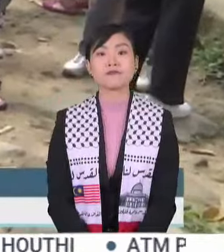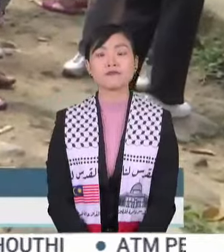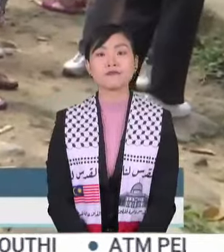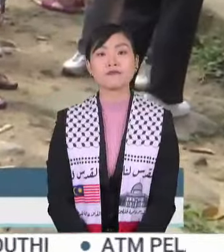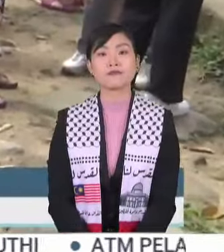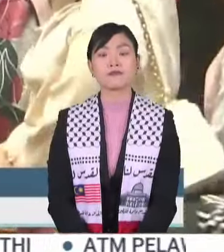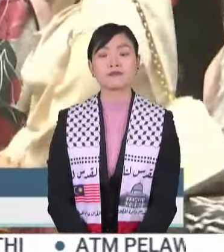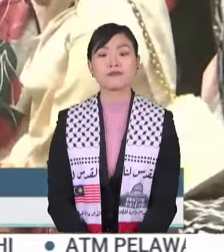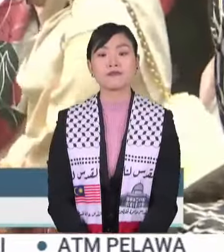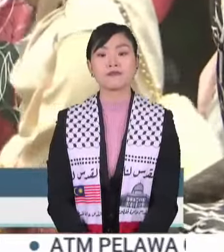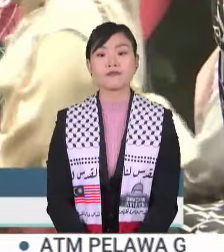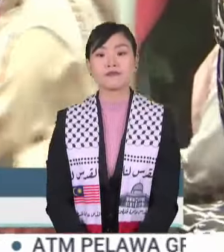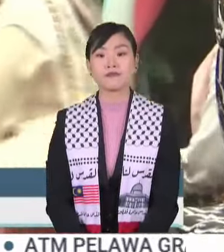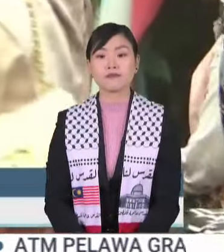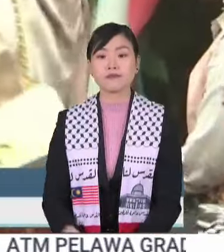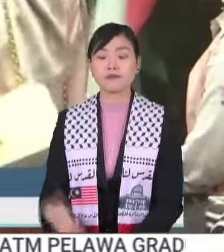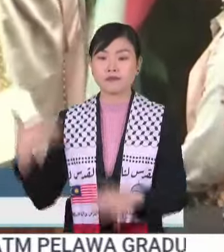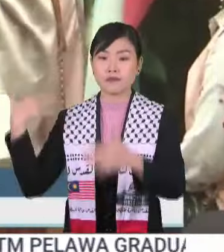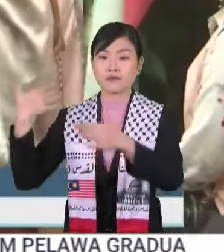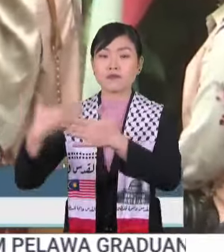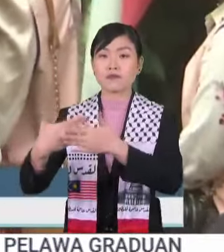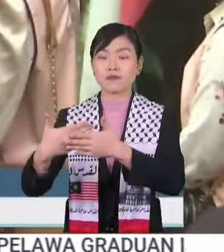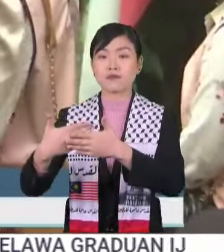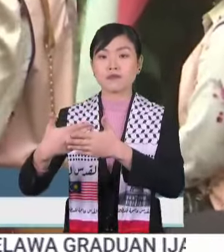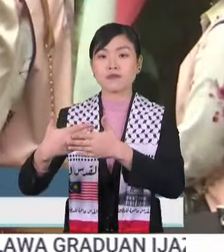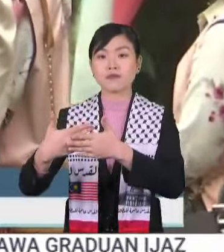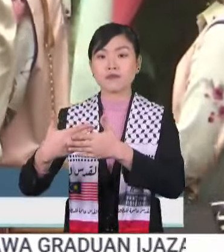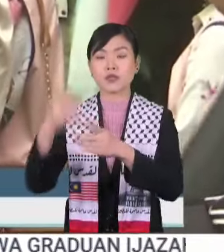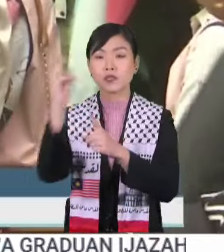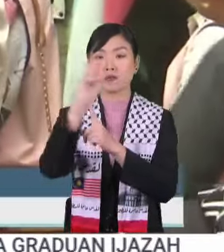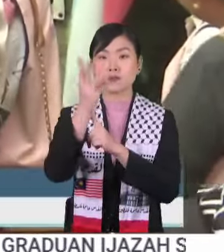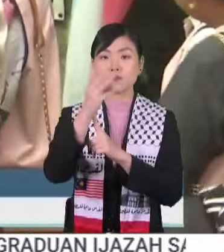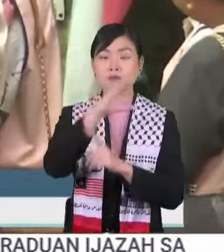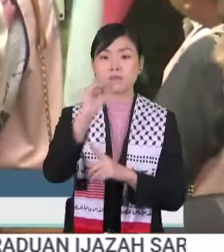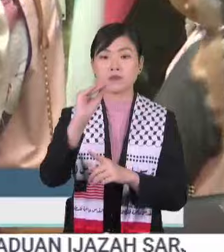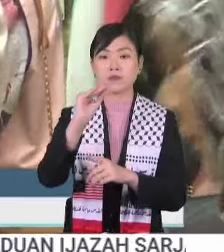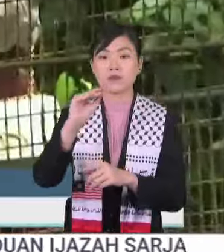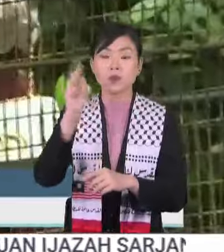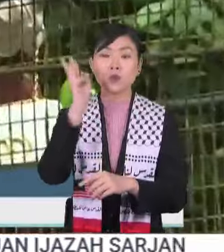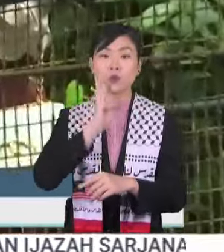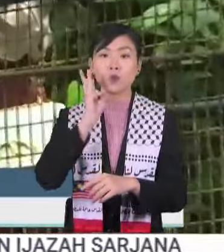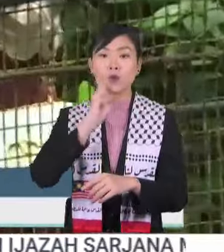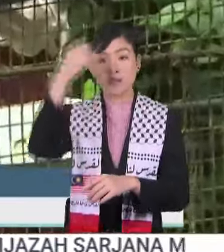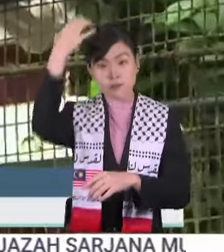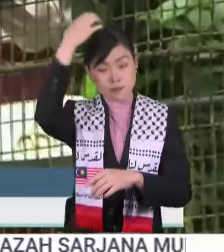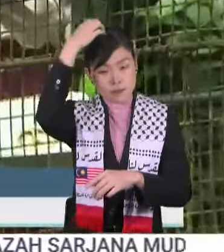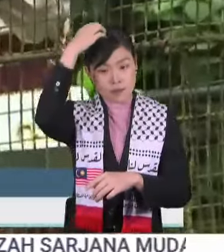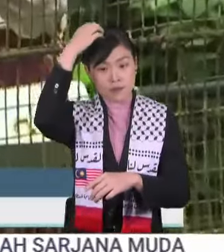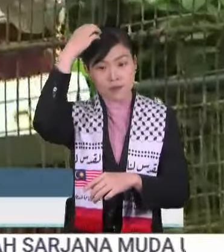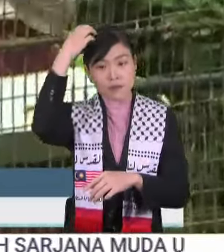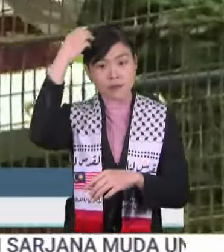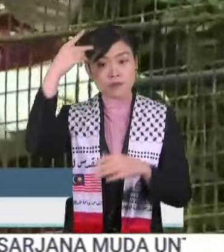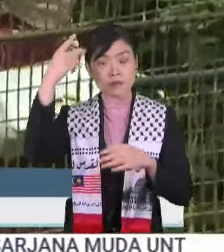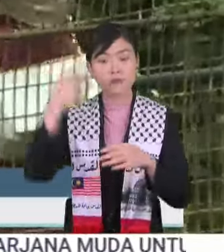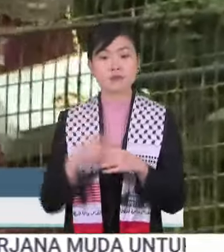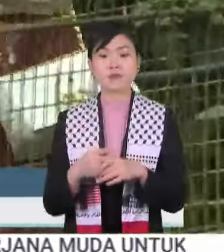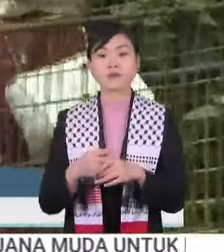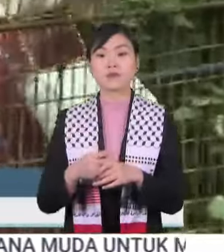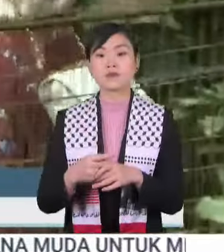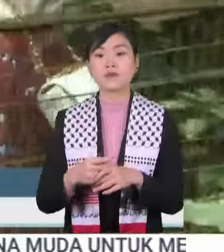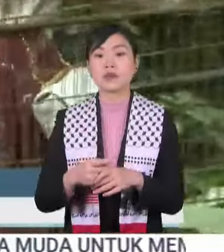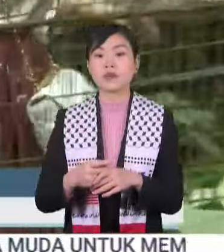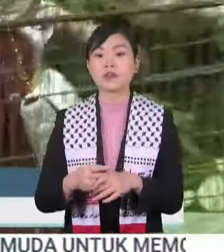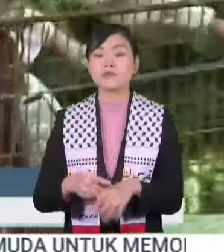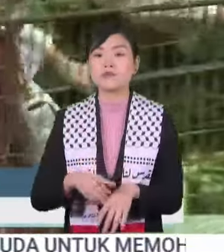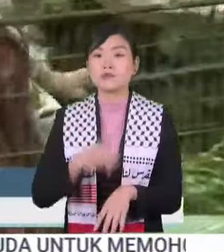etnik ketibaan yang dipertua pertubuhan kebajikan dan amal wanita Selangor pekawanis Datin seri masdiana